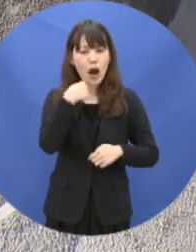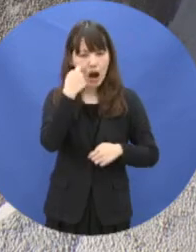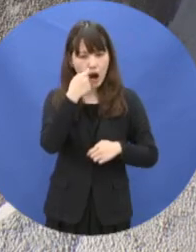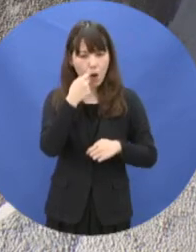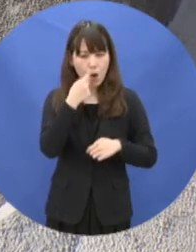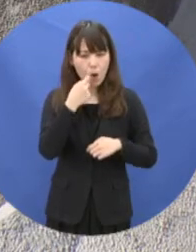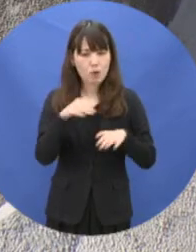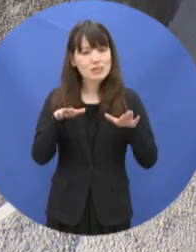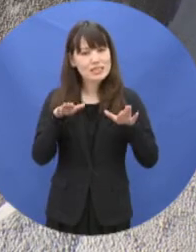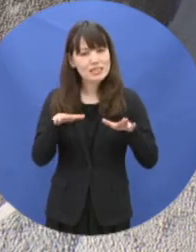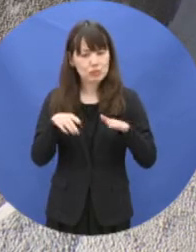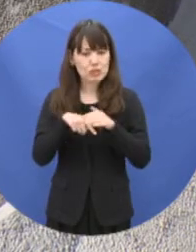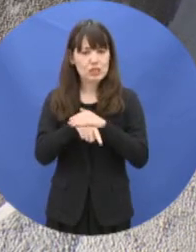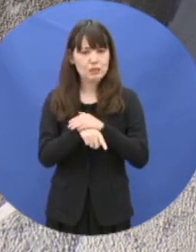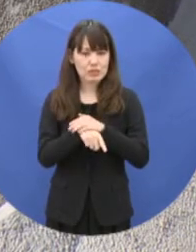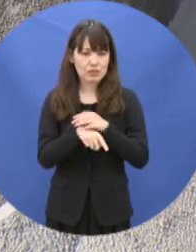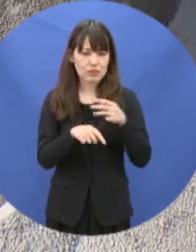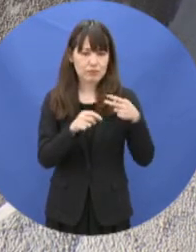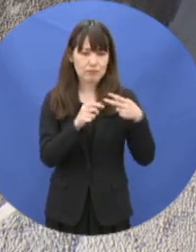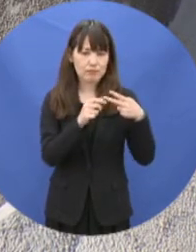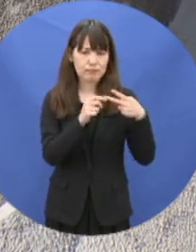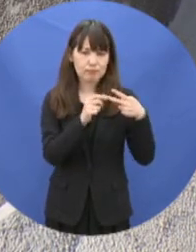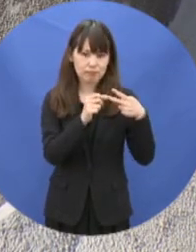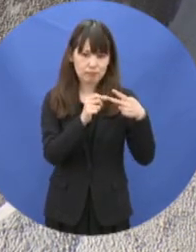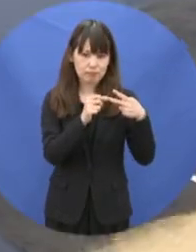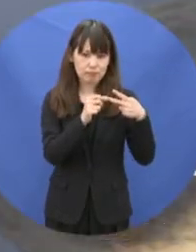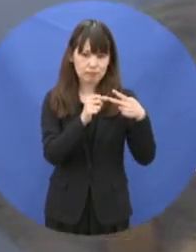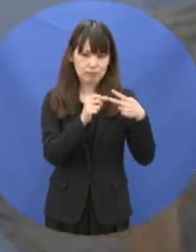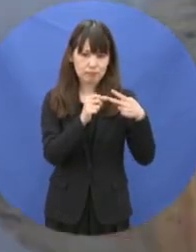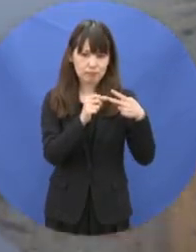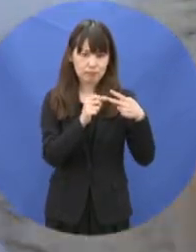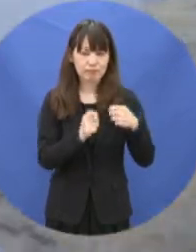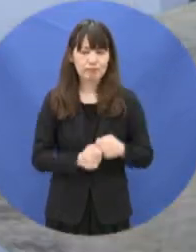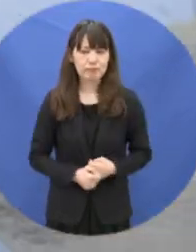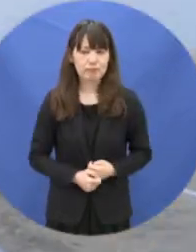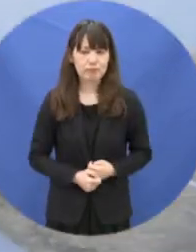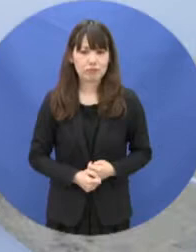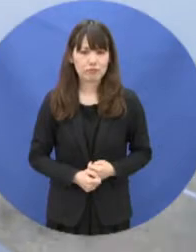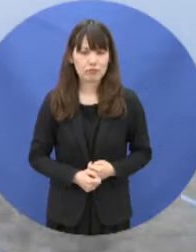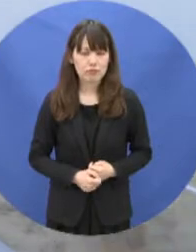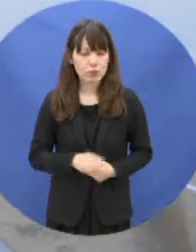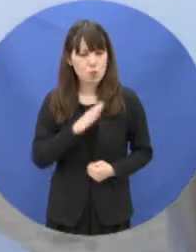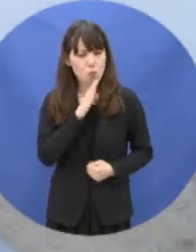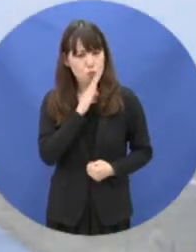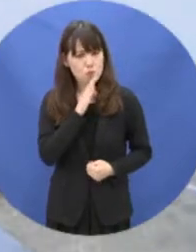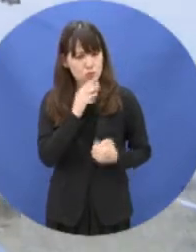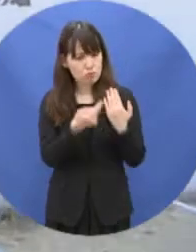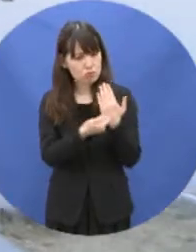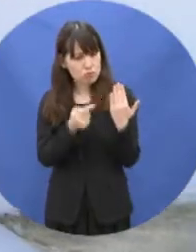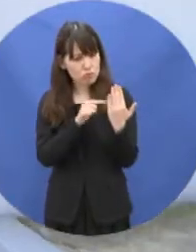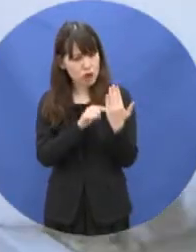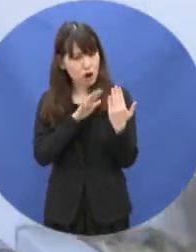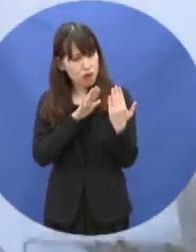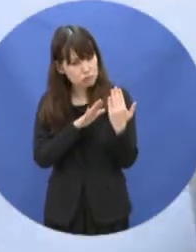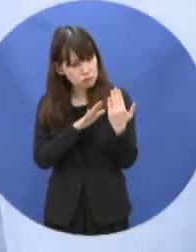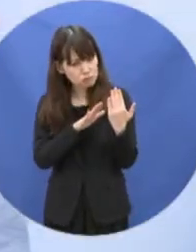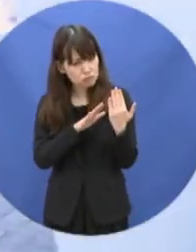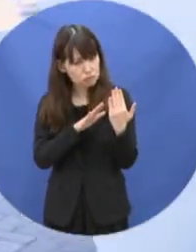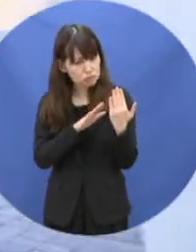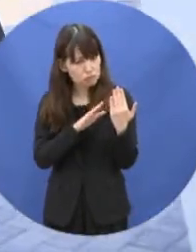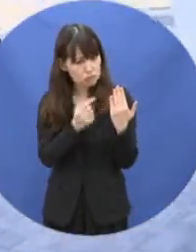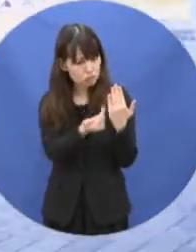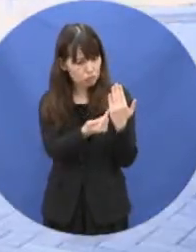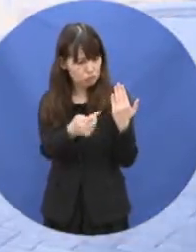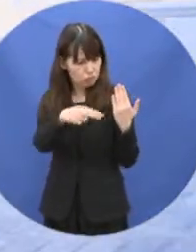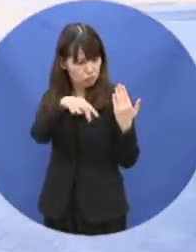ていうふうな名前の顔です。 はい、 そして本当に裏にも顔があるのか確かめに行